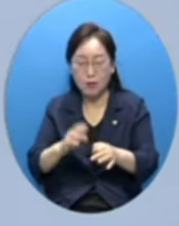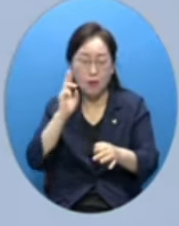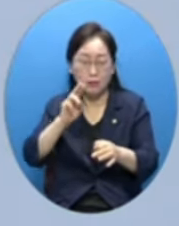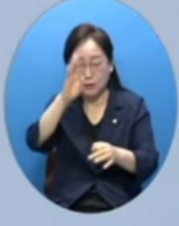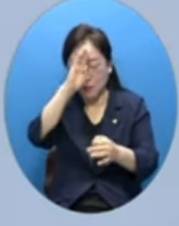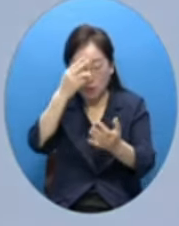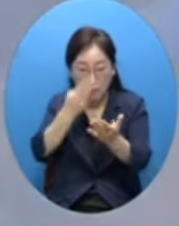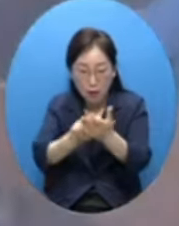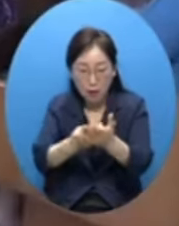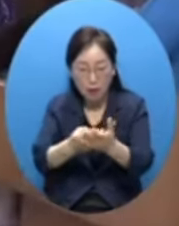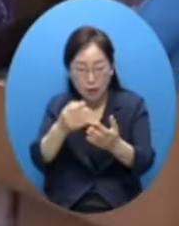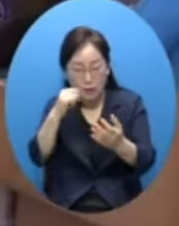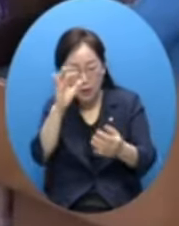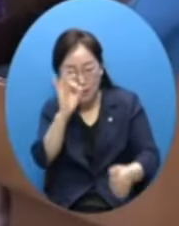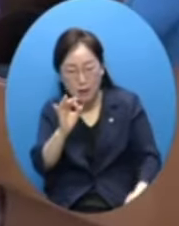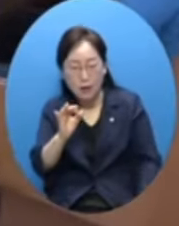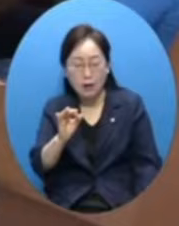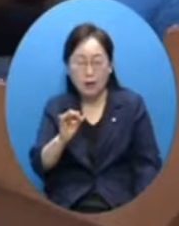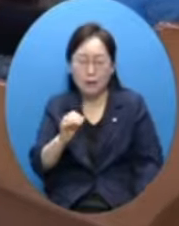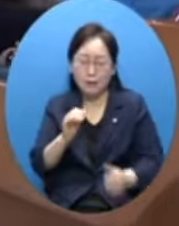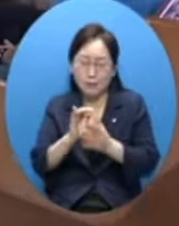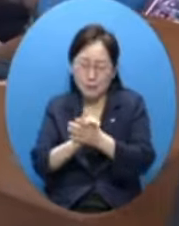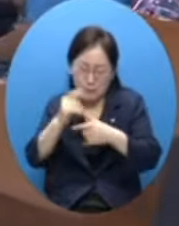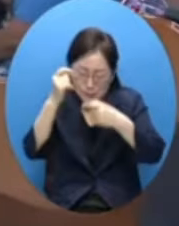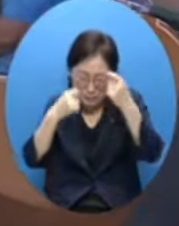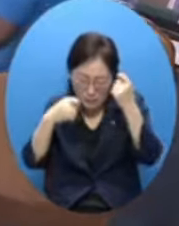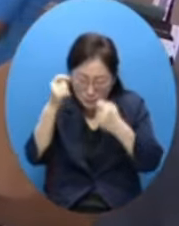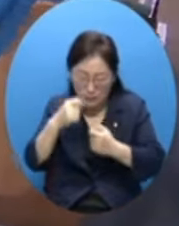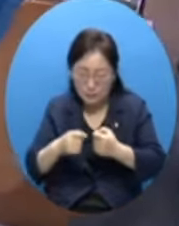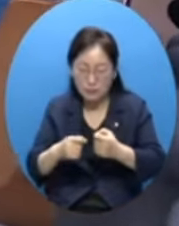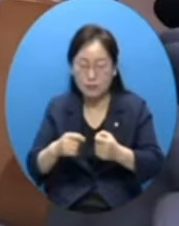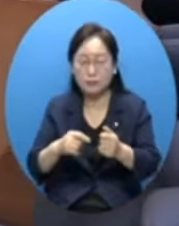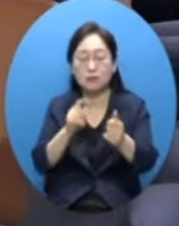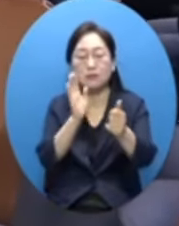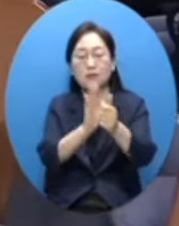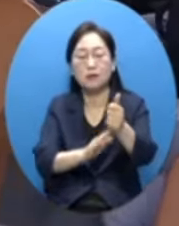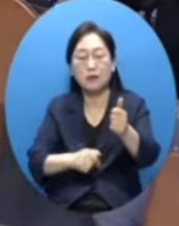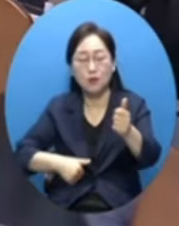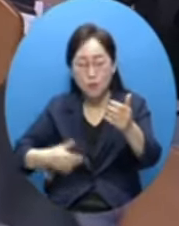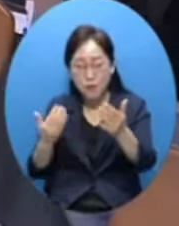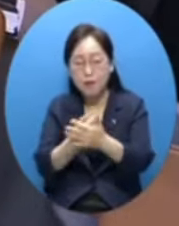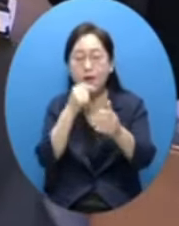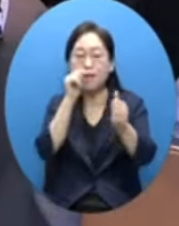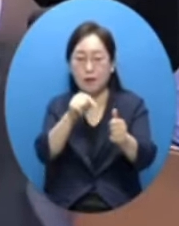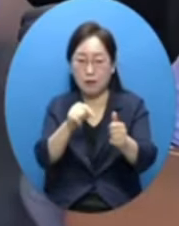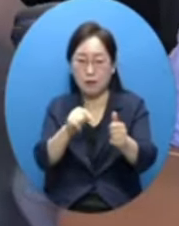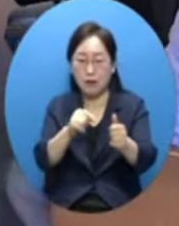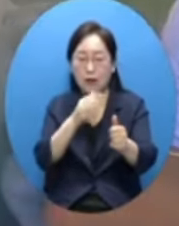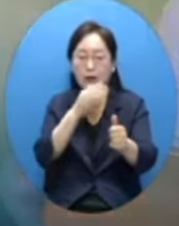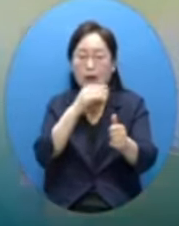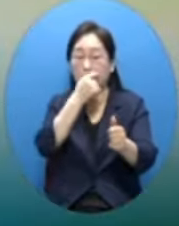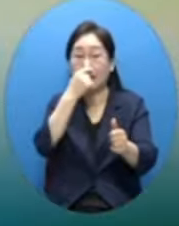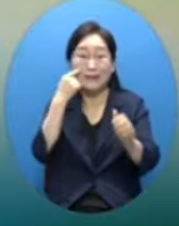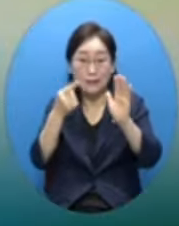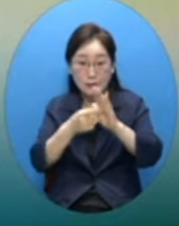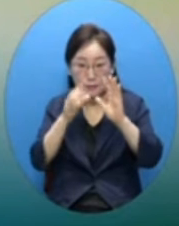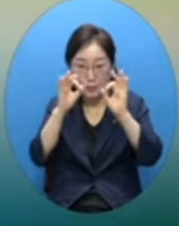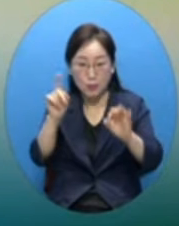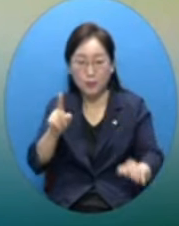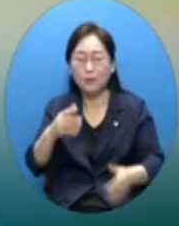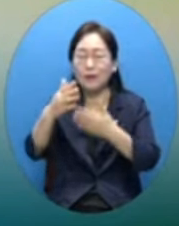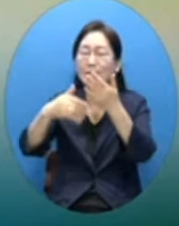기도합니다 그런데 하나님께서 그를 회개케 하셨습니다 간증을 보면 이와 같이 고백합니다 하나님